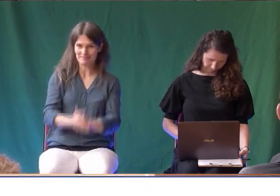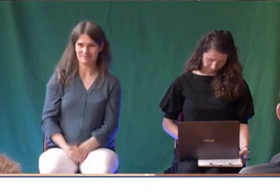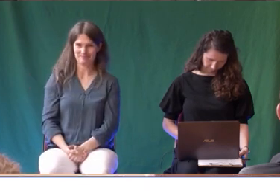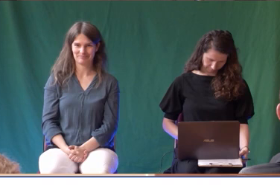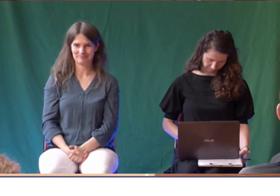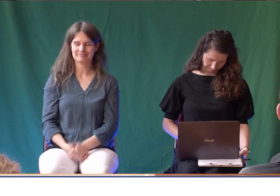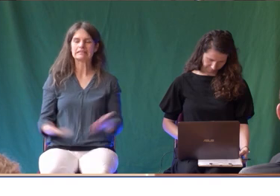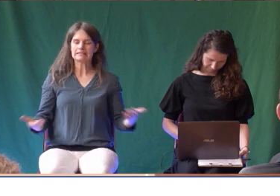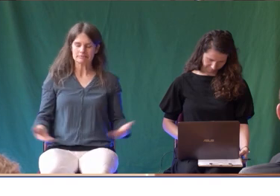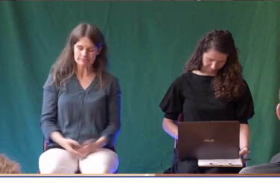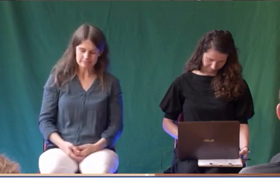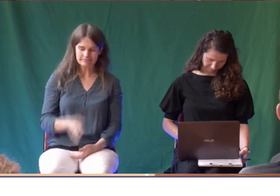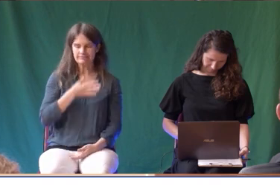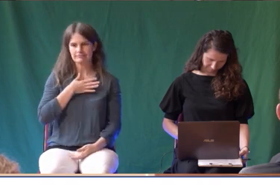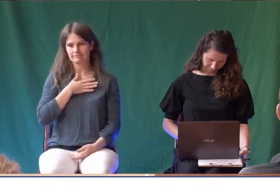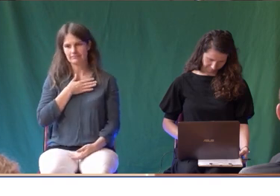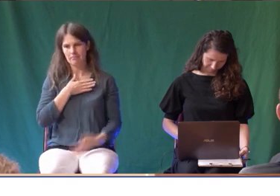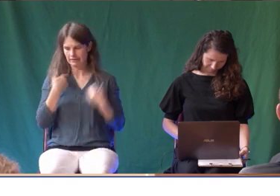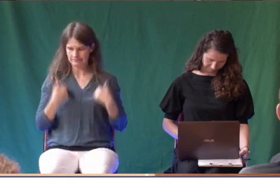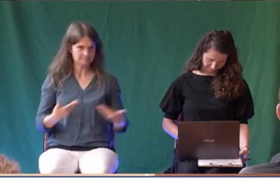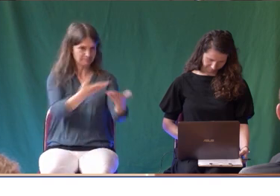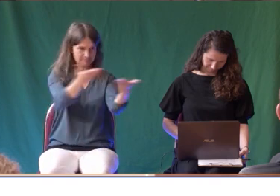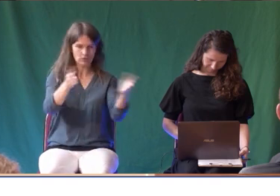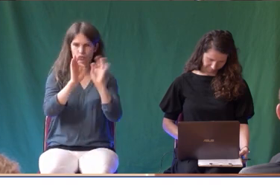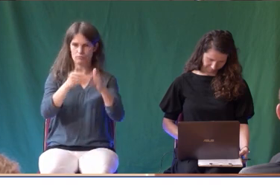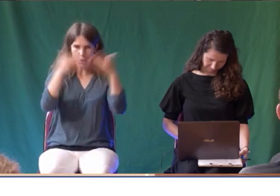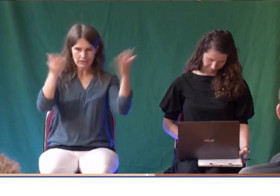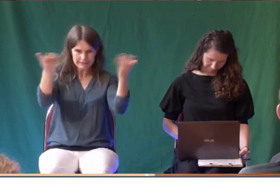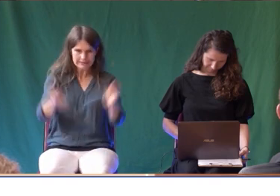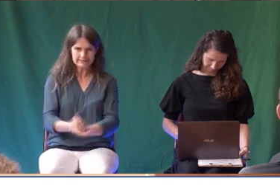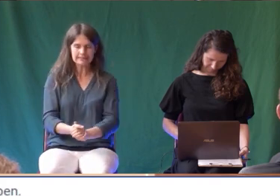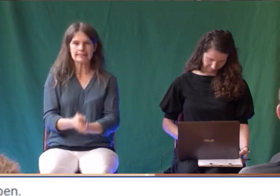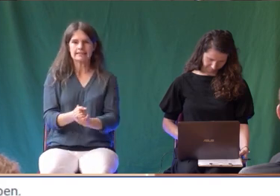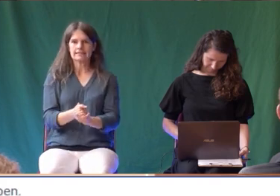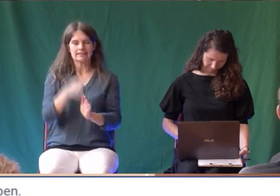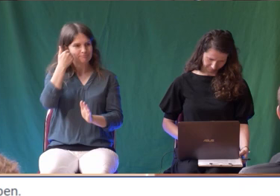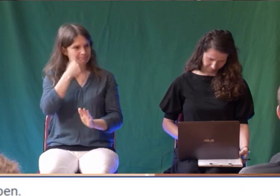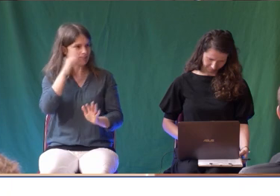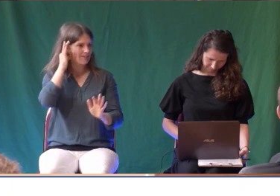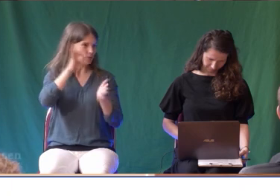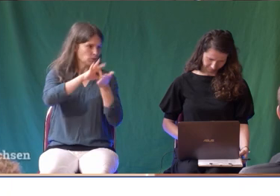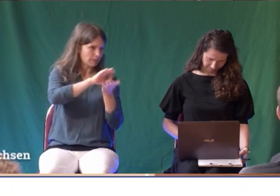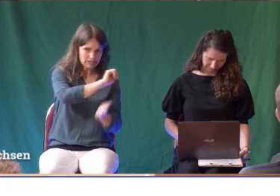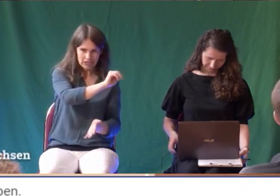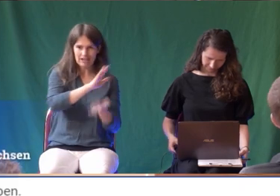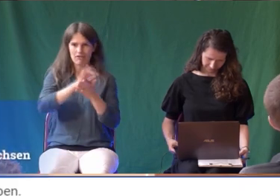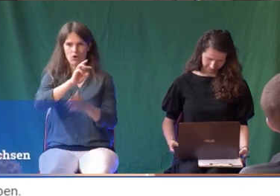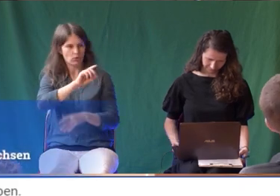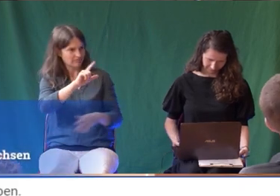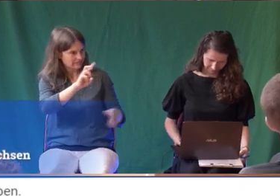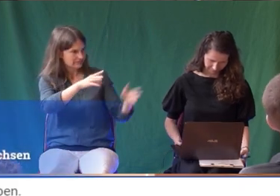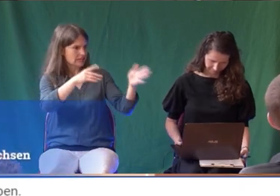ja von meiner Seite herzliches guten Morgen an alle liebe Frau Dr Michel liebe Frau Friedrich Liebe